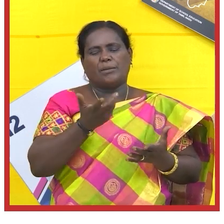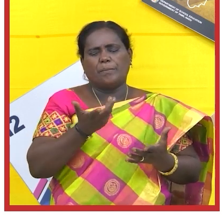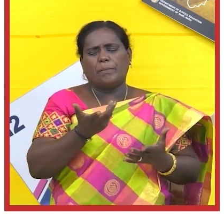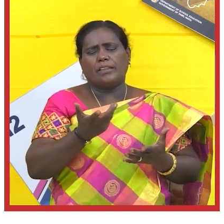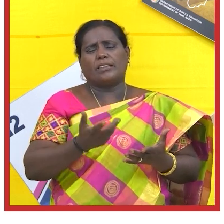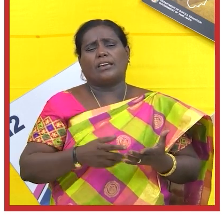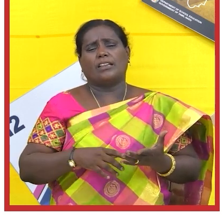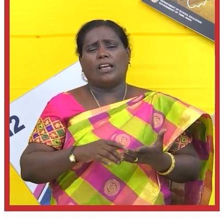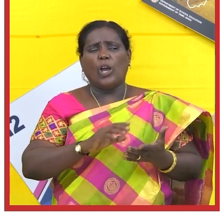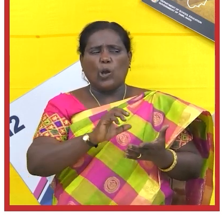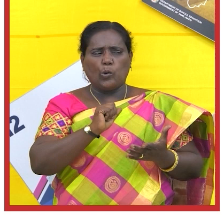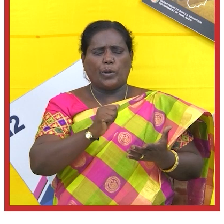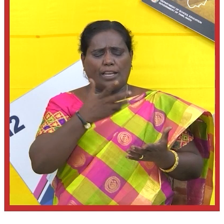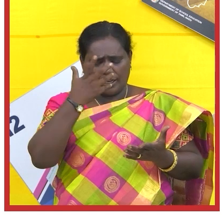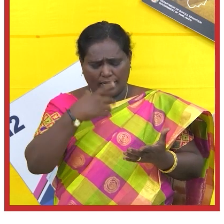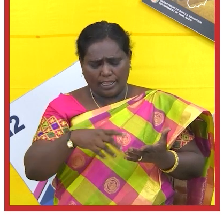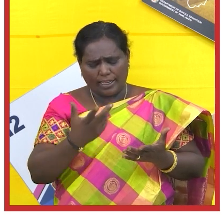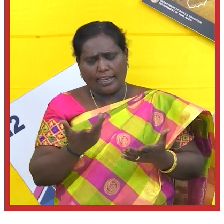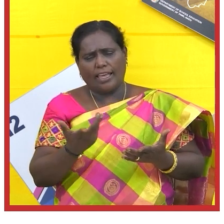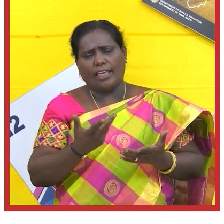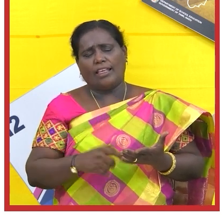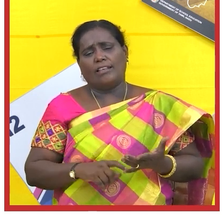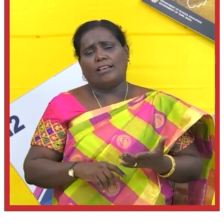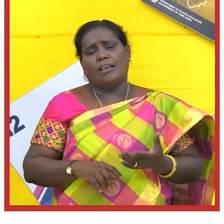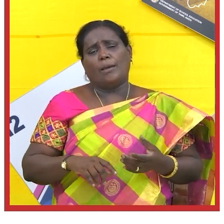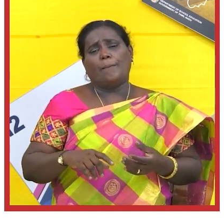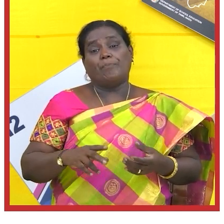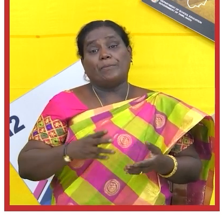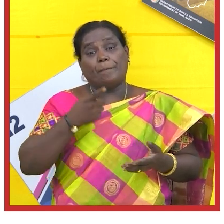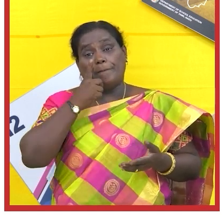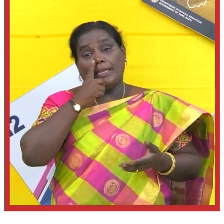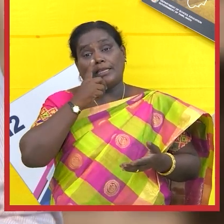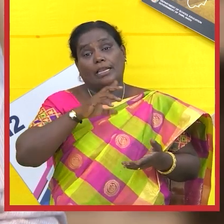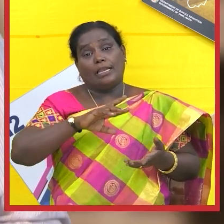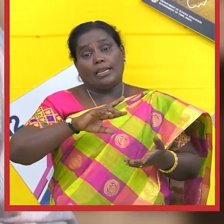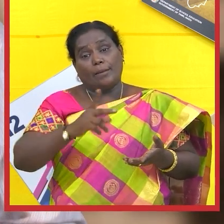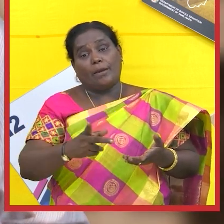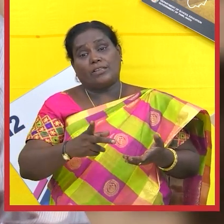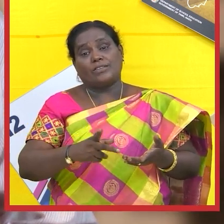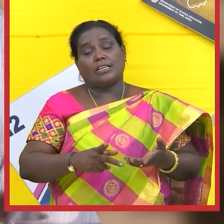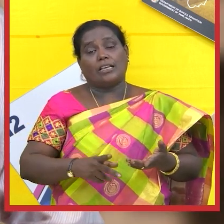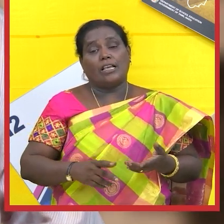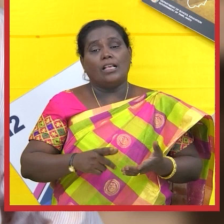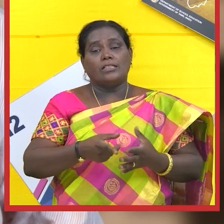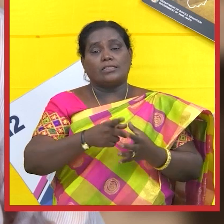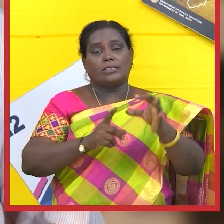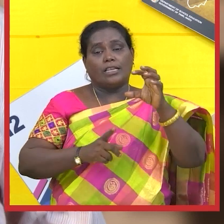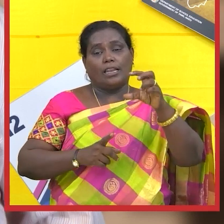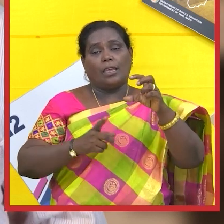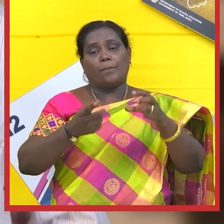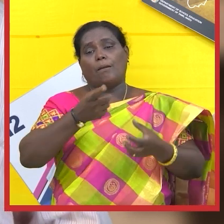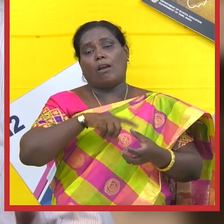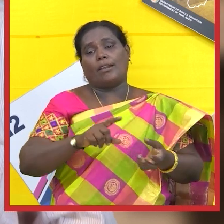பெண்களினுடைய நிலை எவ்வாறு இருந்தது, பெண்களினுடைய நிலையை மாற்றுவதற்காக சென்னை மாகாணத்திலே நிறைய